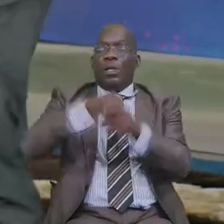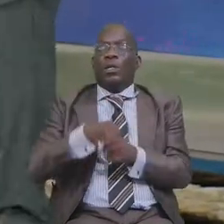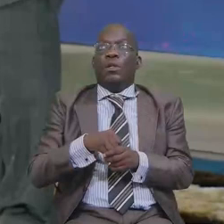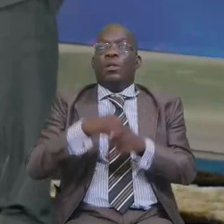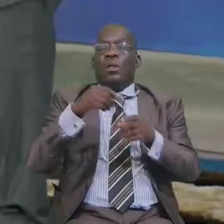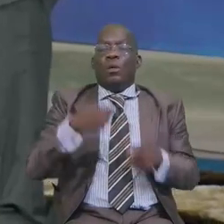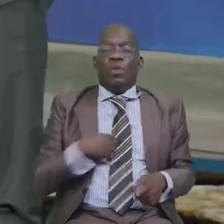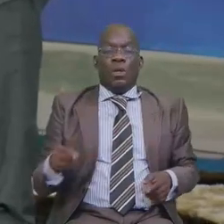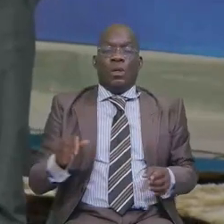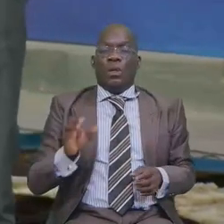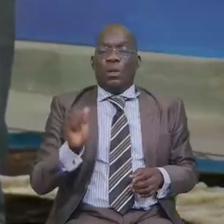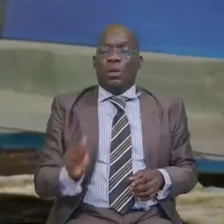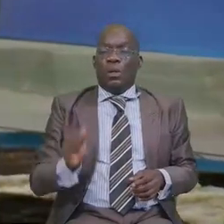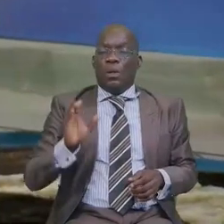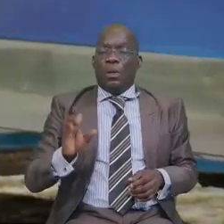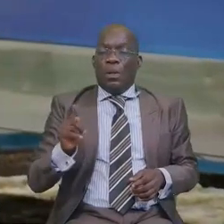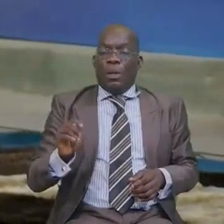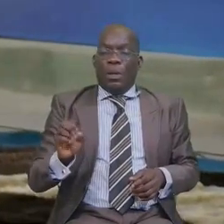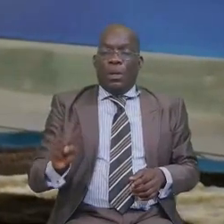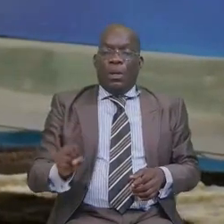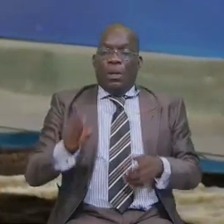chapitre 19, verset 18.